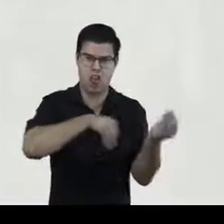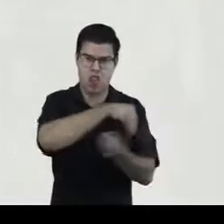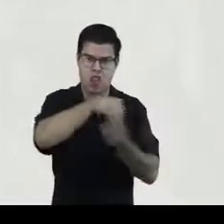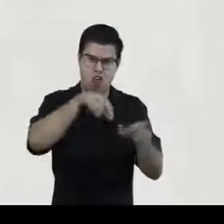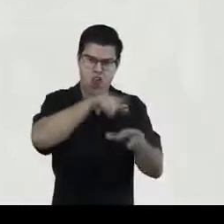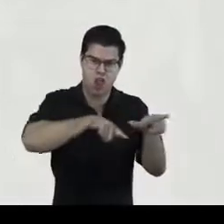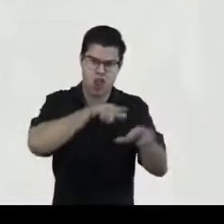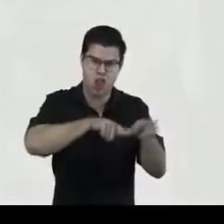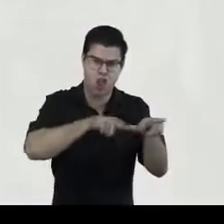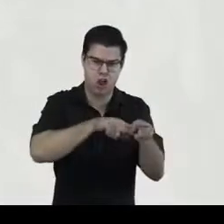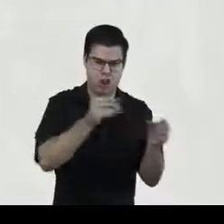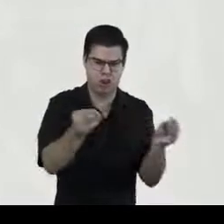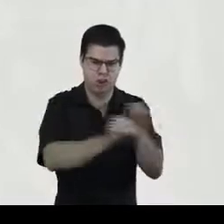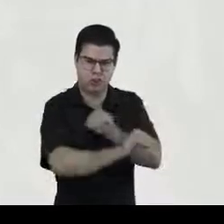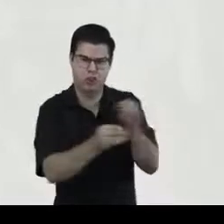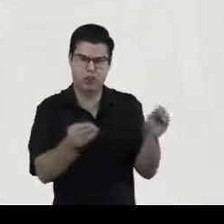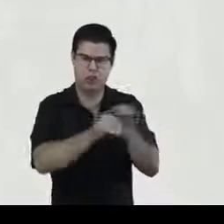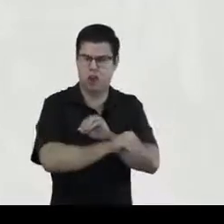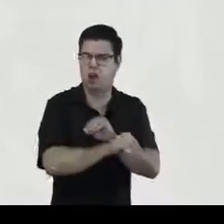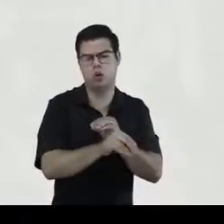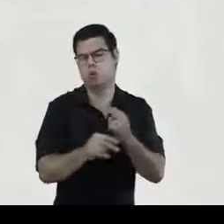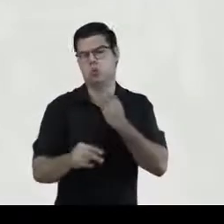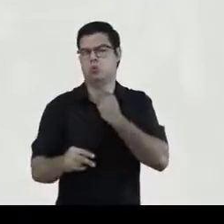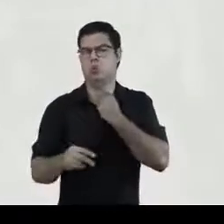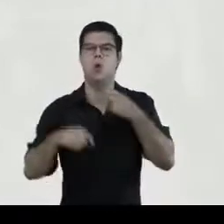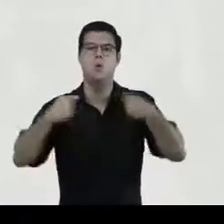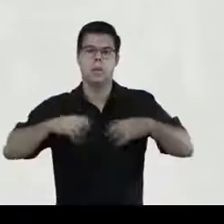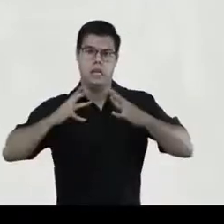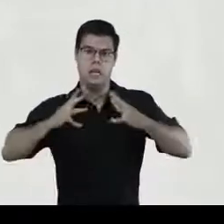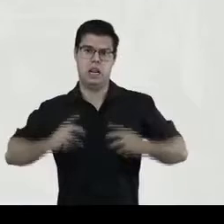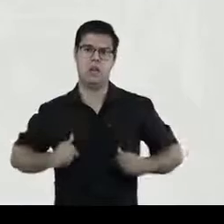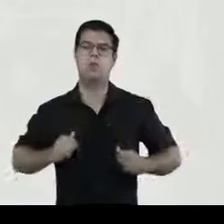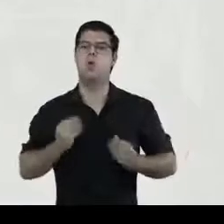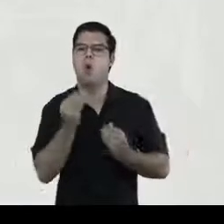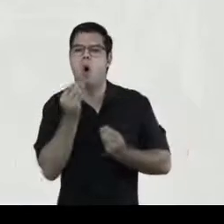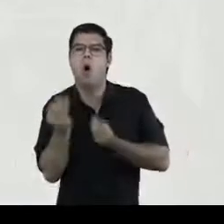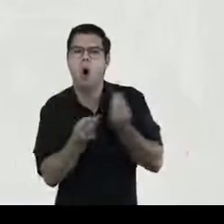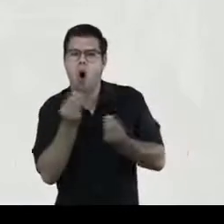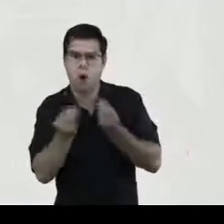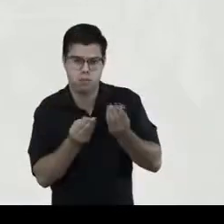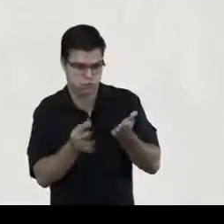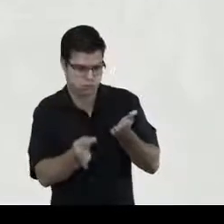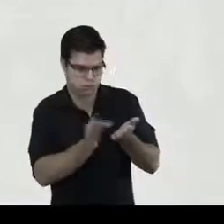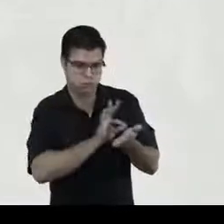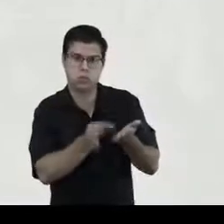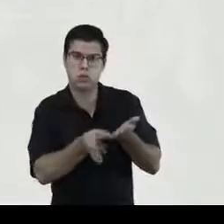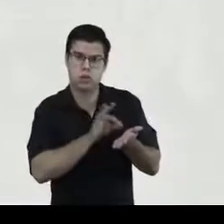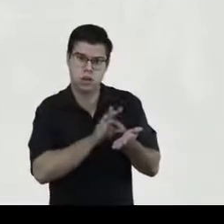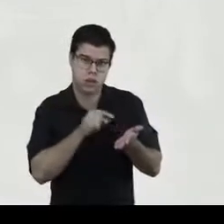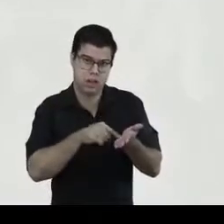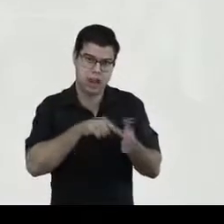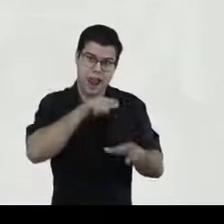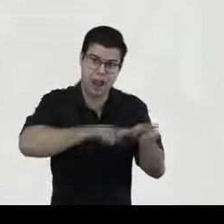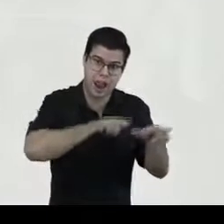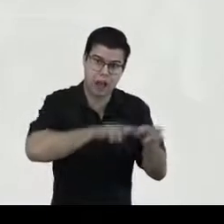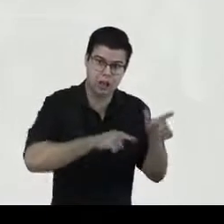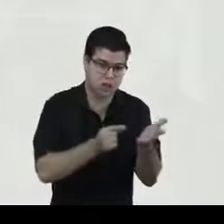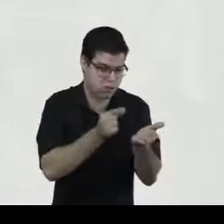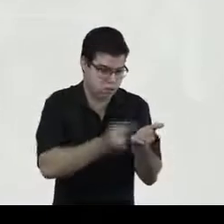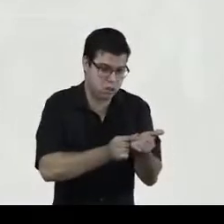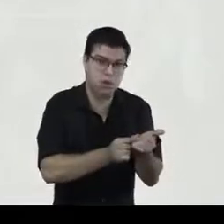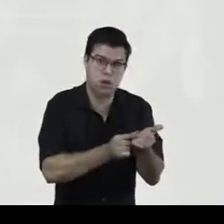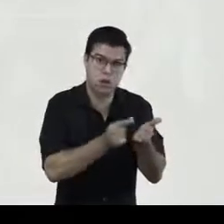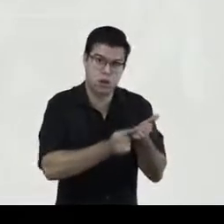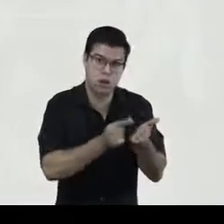Uns ging es hier nicht darum, sehr kleinteilig zu erkennen, sondern man sollte für eine Seite, die hauptsächlich z.B. in Antiqua gesetzt ist, sollte die Maschine